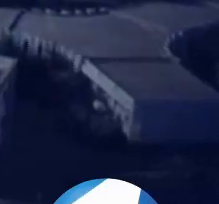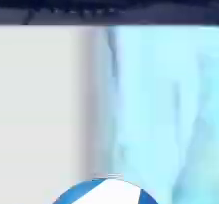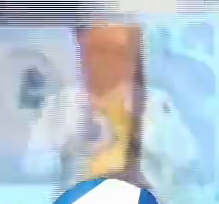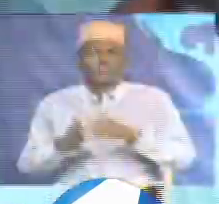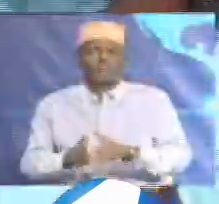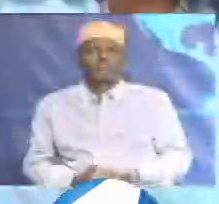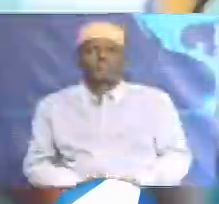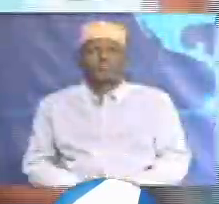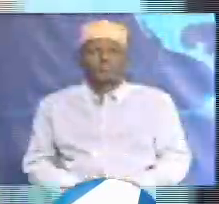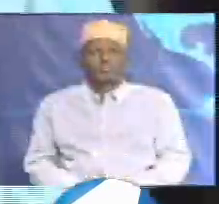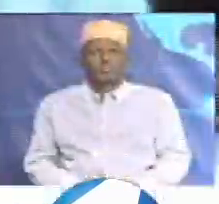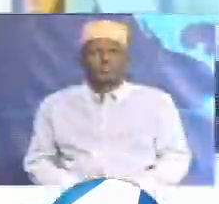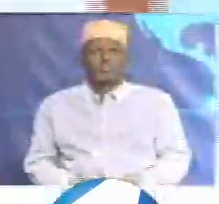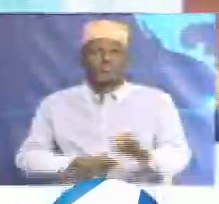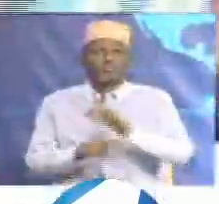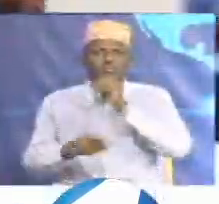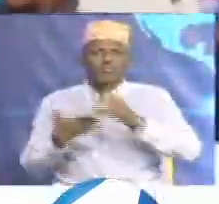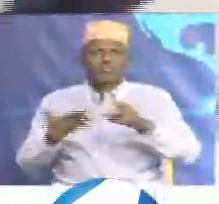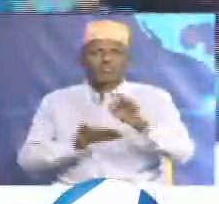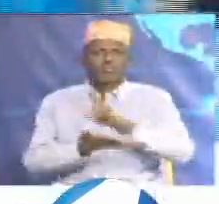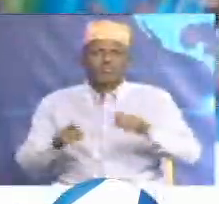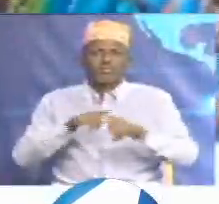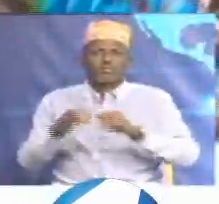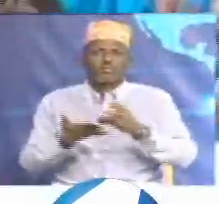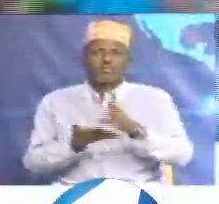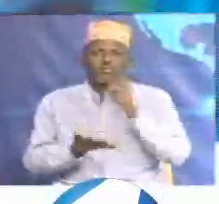journal. Et dans l'actualité également,